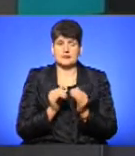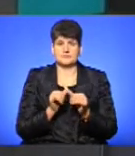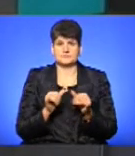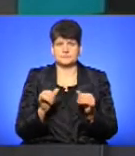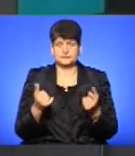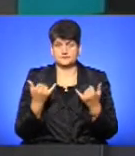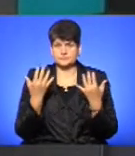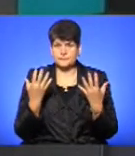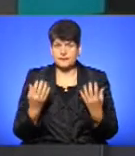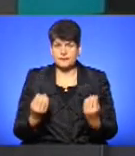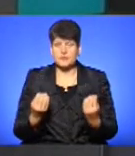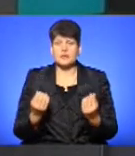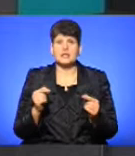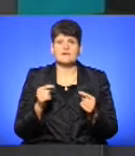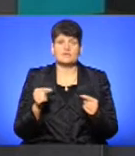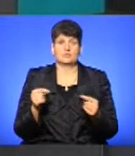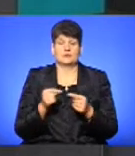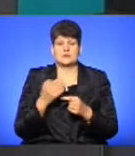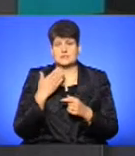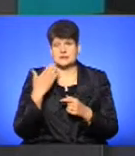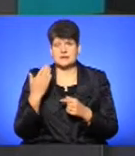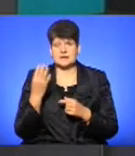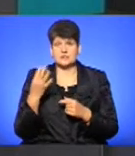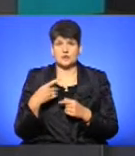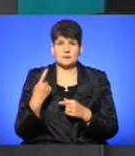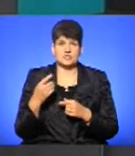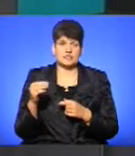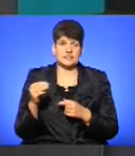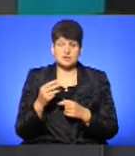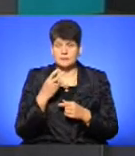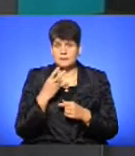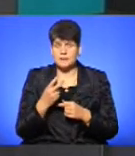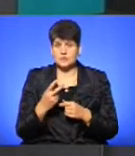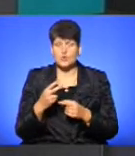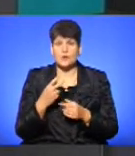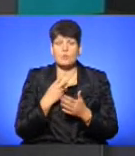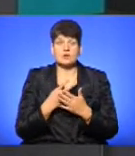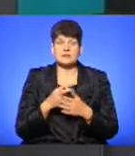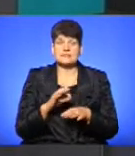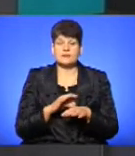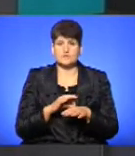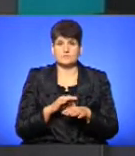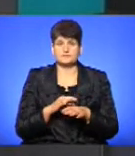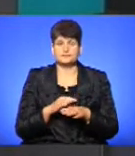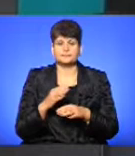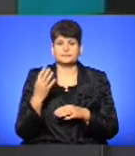день. Відповідно, за останній 41-й тиждень ми бачимо, що показник захворюваності, він майже на